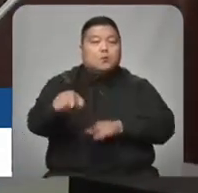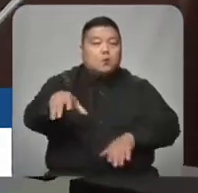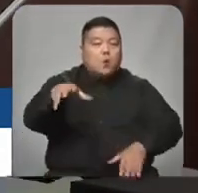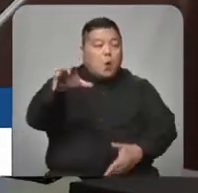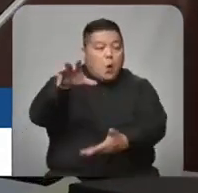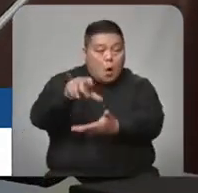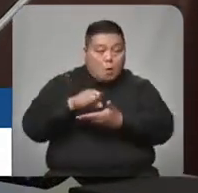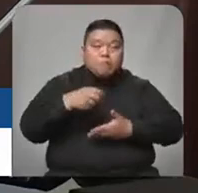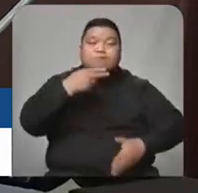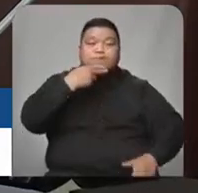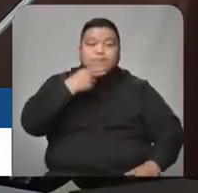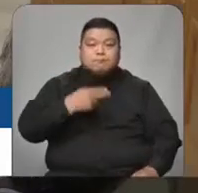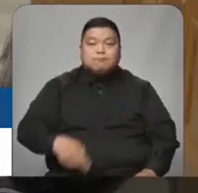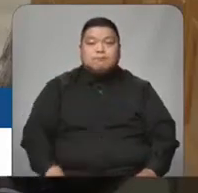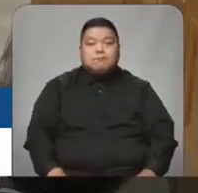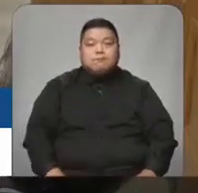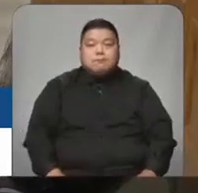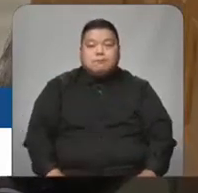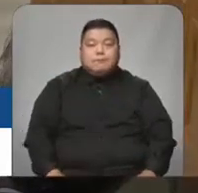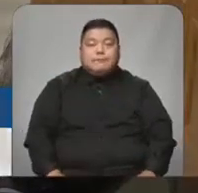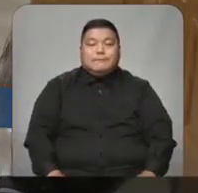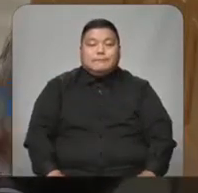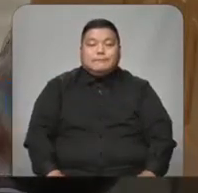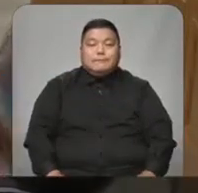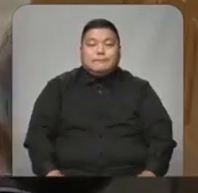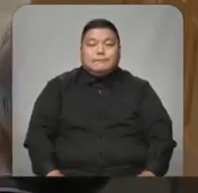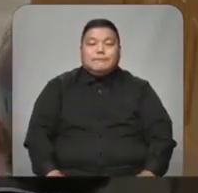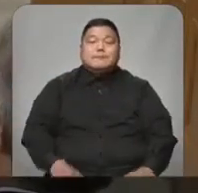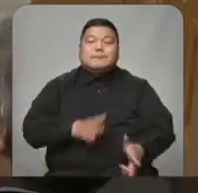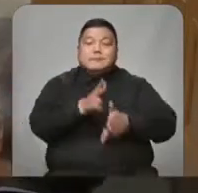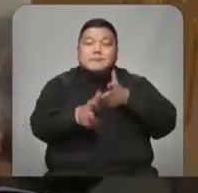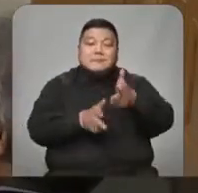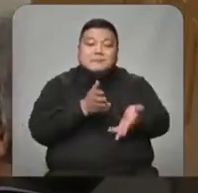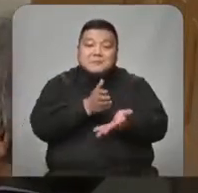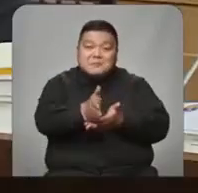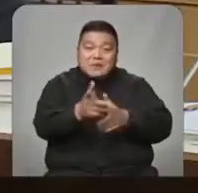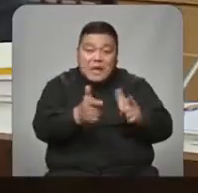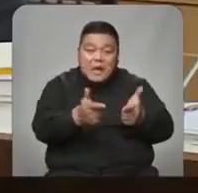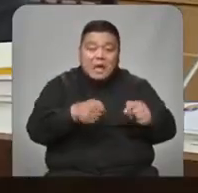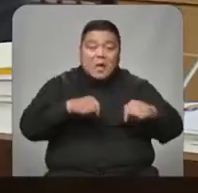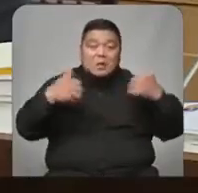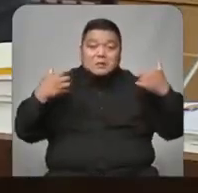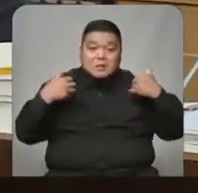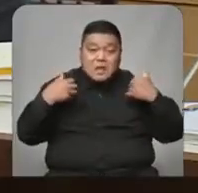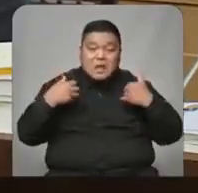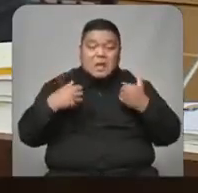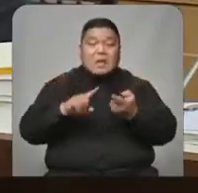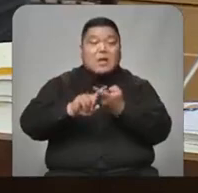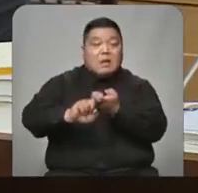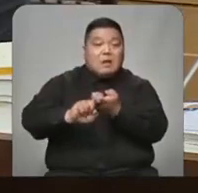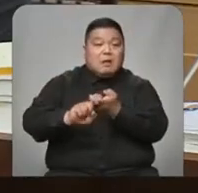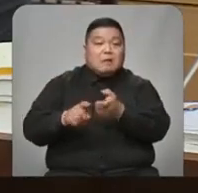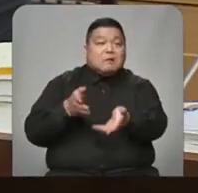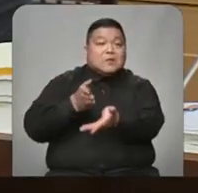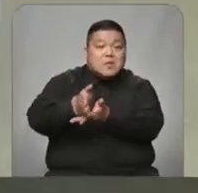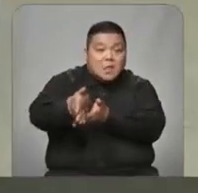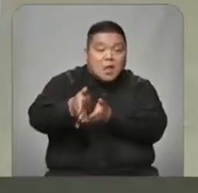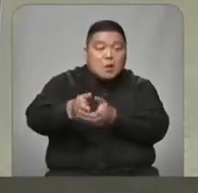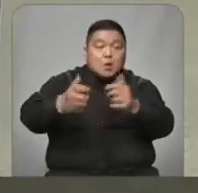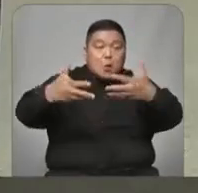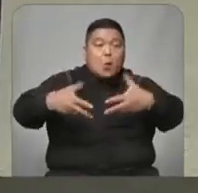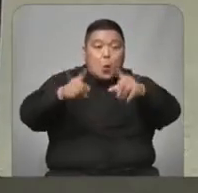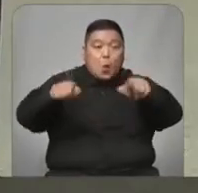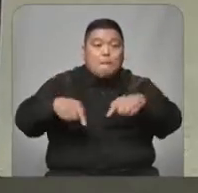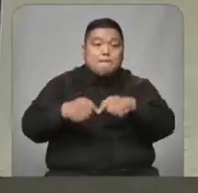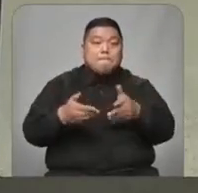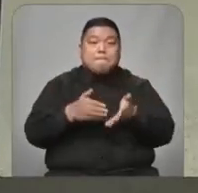의견에 대해서는 수렴하지 않았습니다. 특히 사업부서가 아닌 정책협력관실이 이례적인 조건을 단 경위에